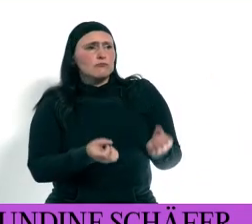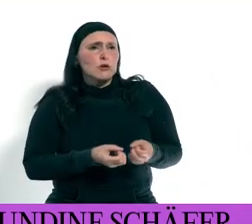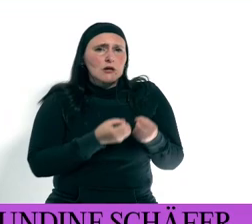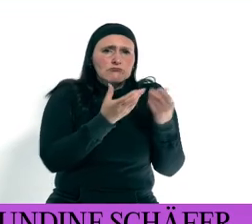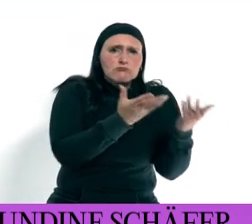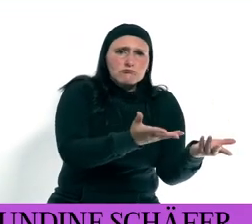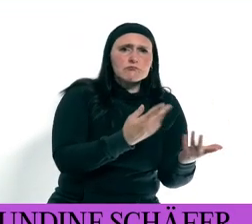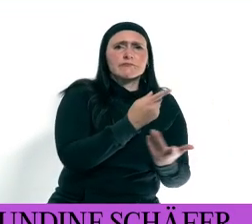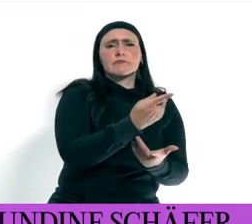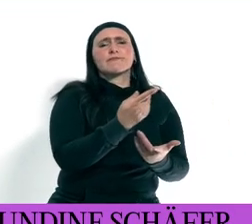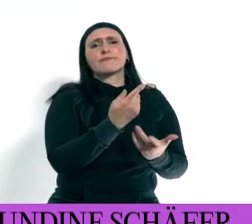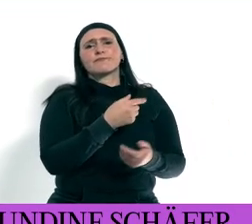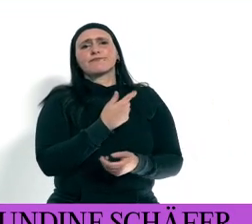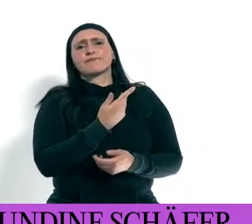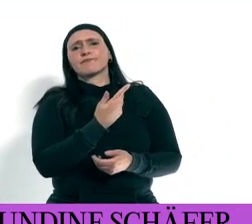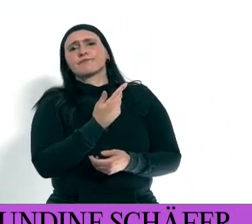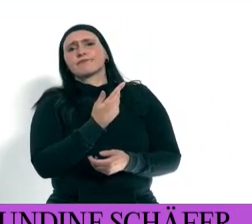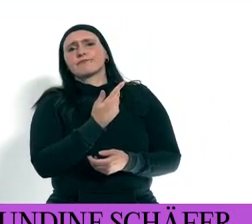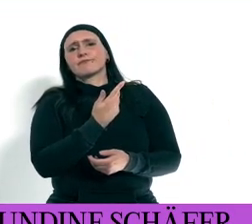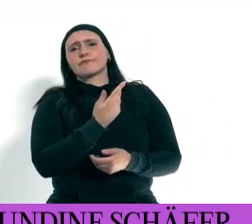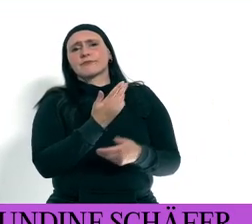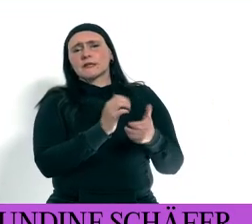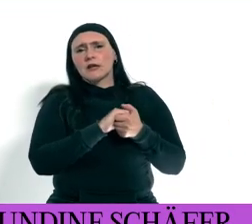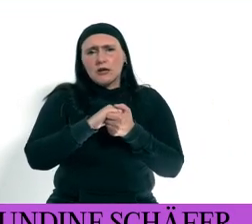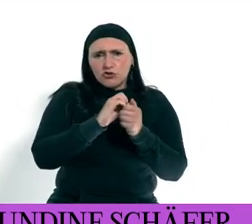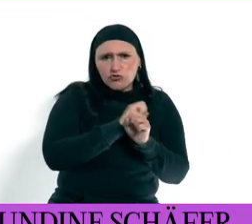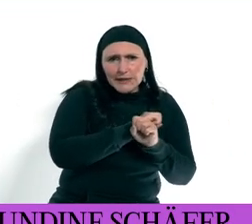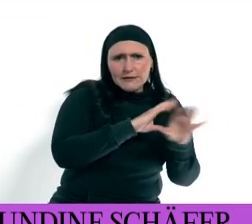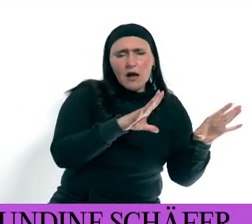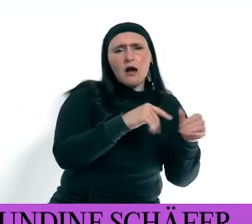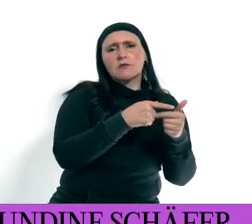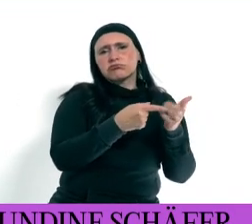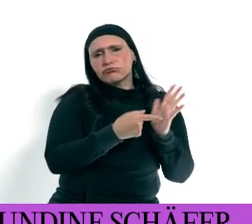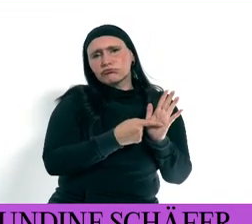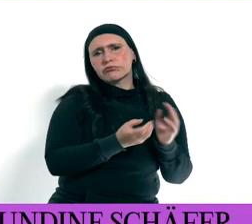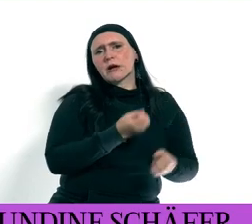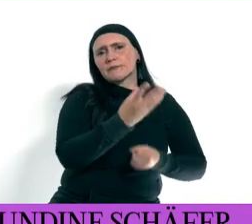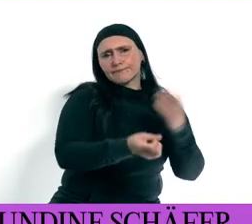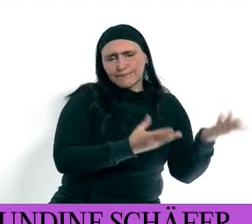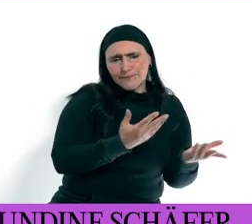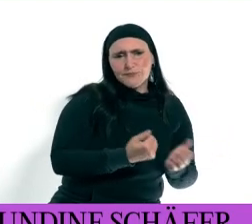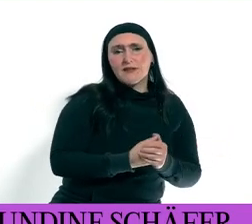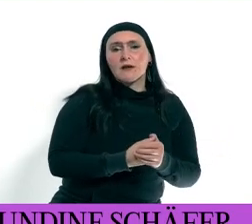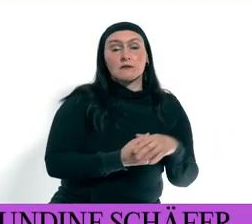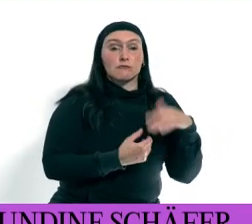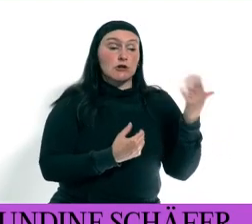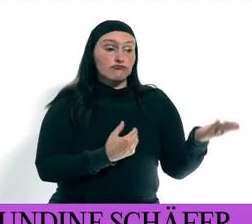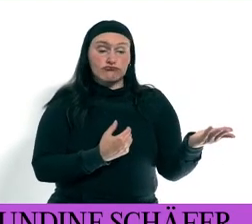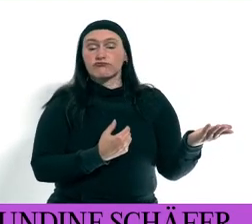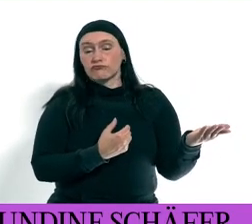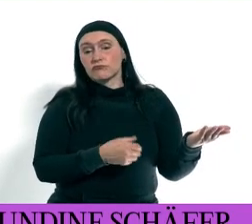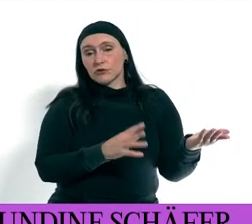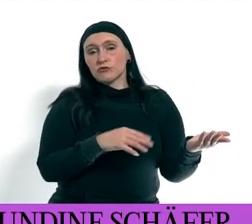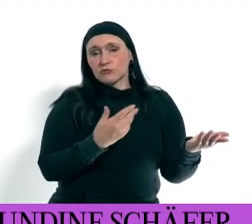media. Ich habe in den letzten Jahren Britto sehr eng begleitet, sehe auch was ihr produziert. Ihr seid ja